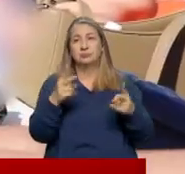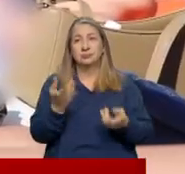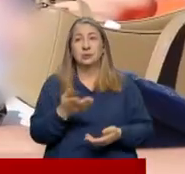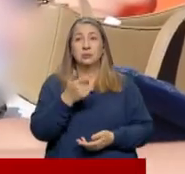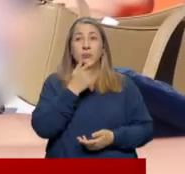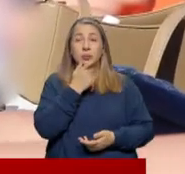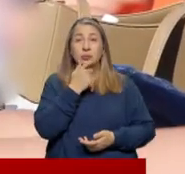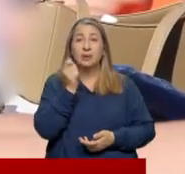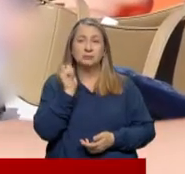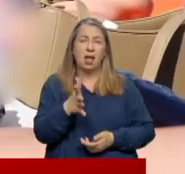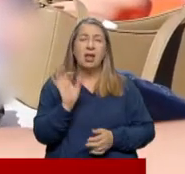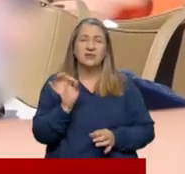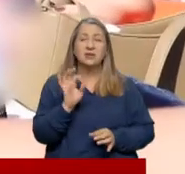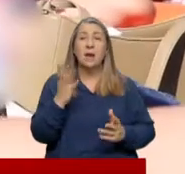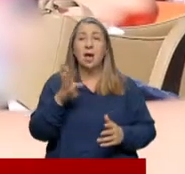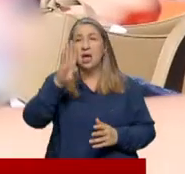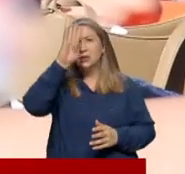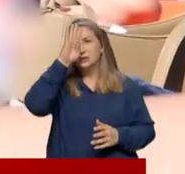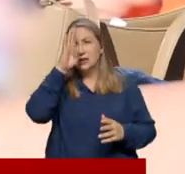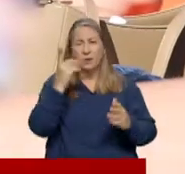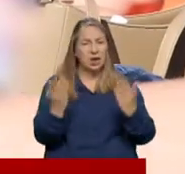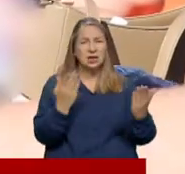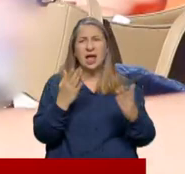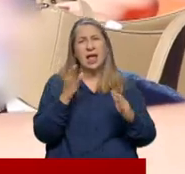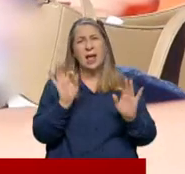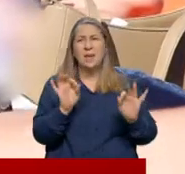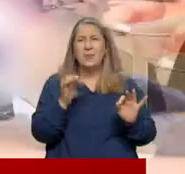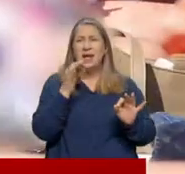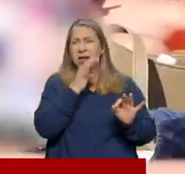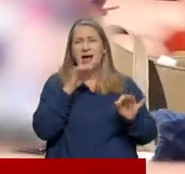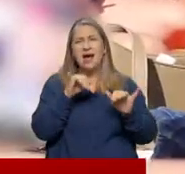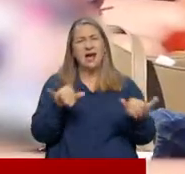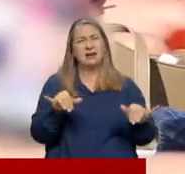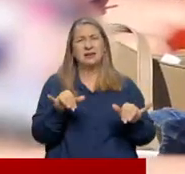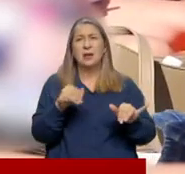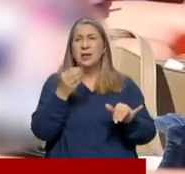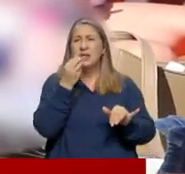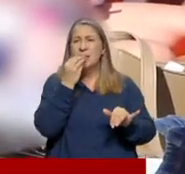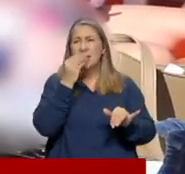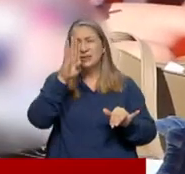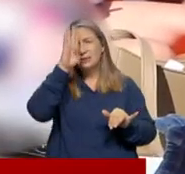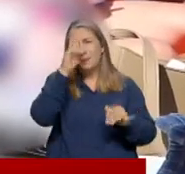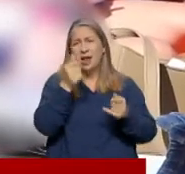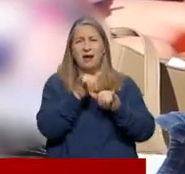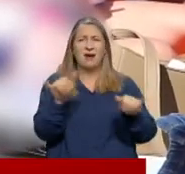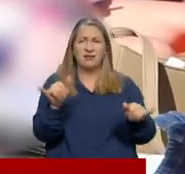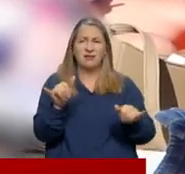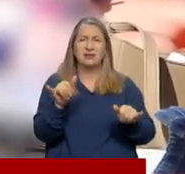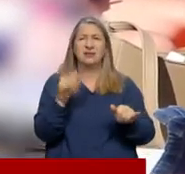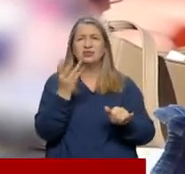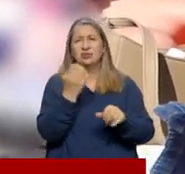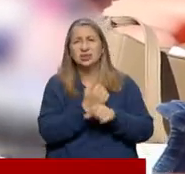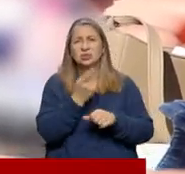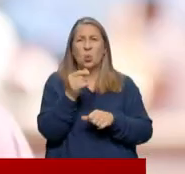Eğer Bodrum biraz pahalı Evet ama İstanbul'a karşılaştığımızda hemen Hala arıyorum ya yemekler falan İstanbul'da hemen hemen aynı Akaretler